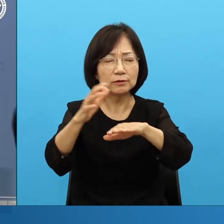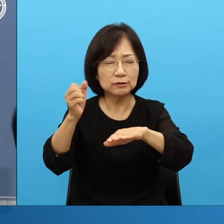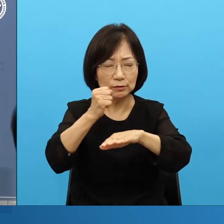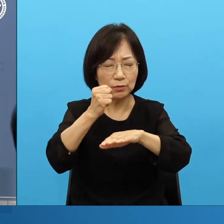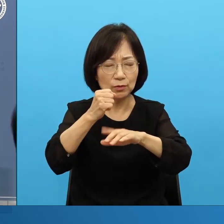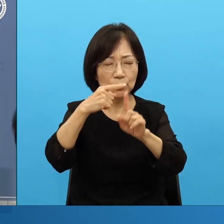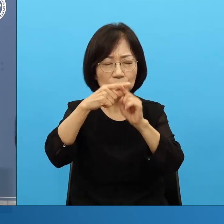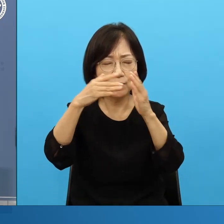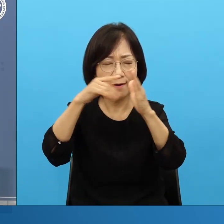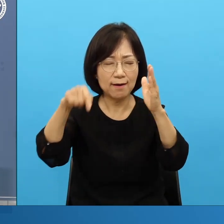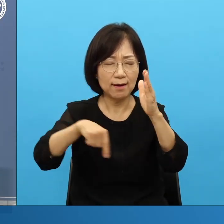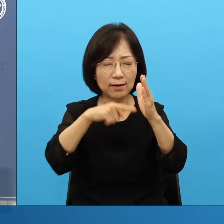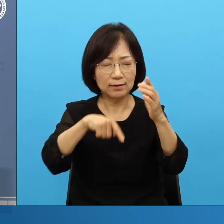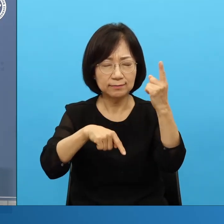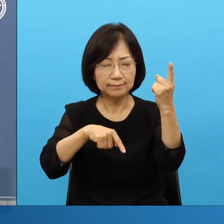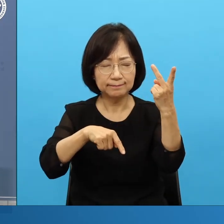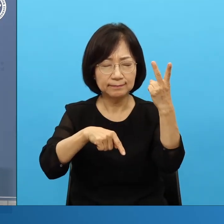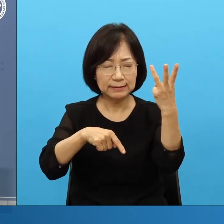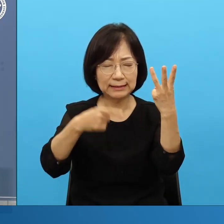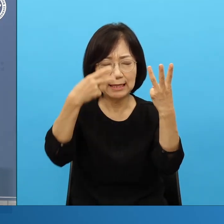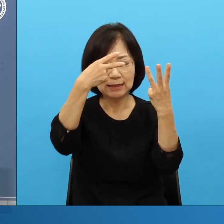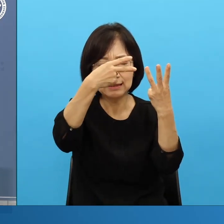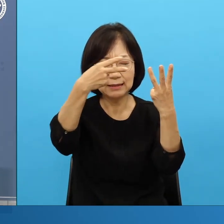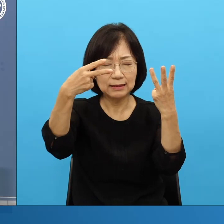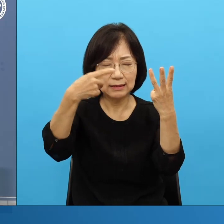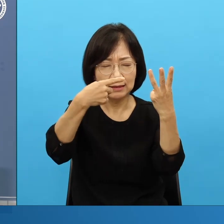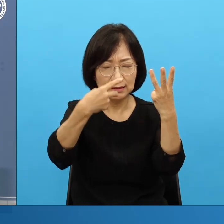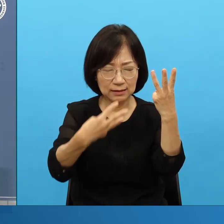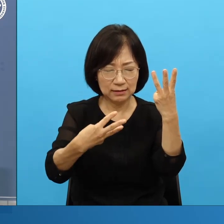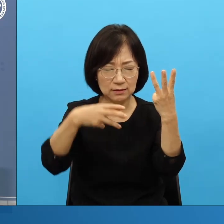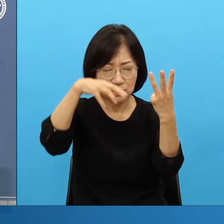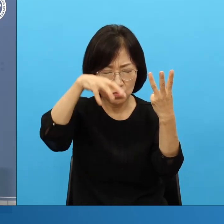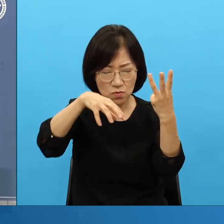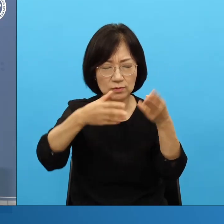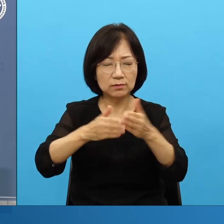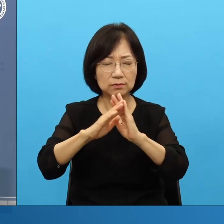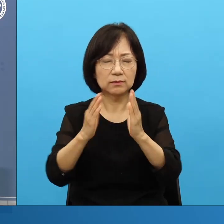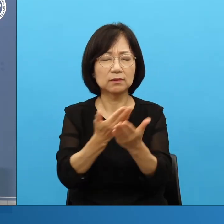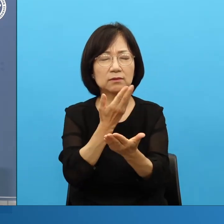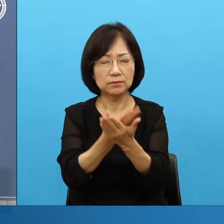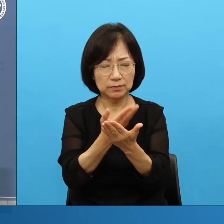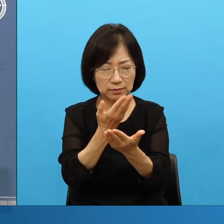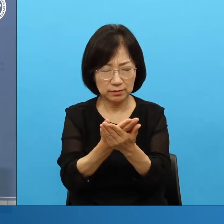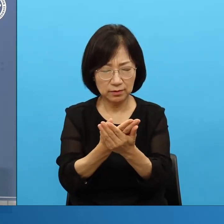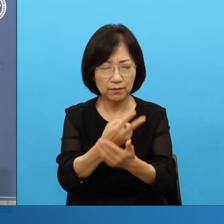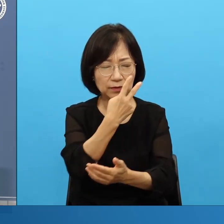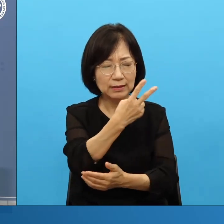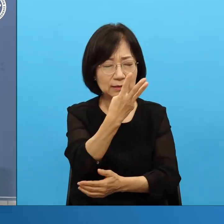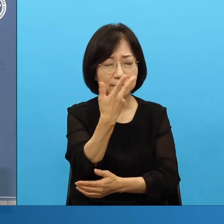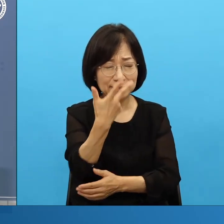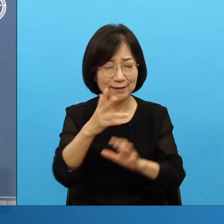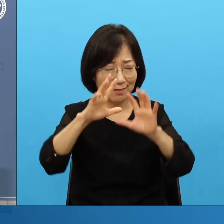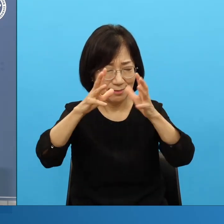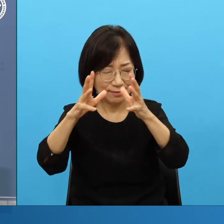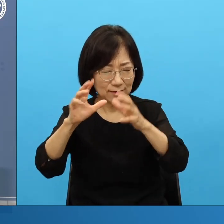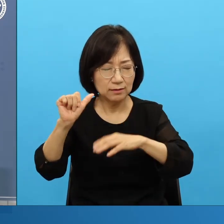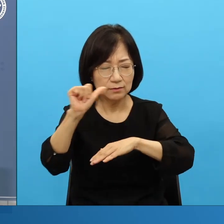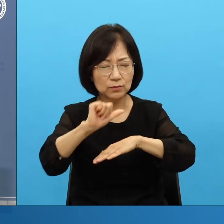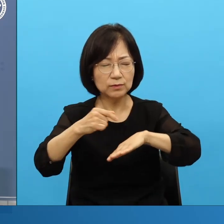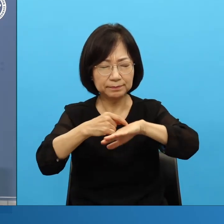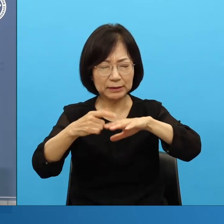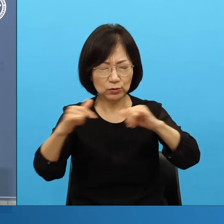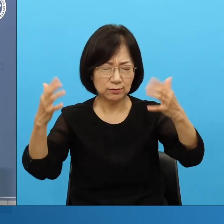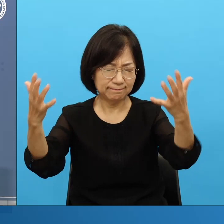주옵소서. With our hands, may we be able to establish and build the 3 courtyards. 237 5천 종족이 와서